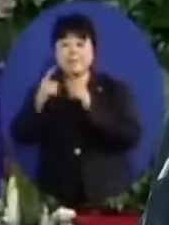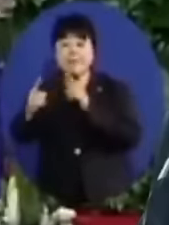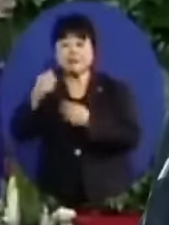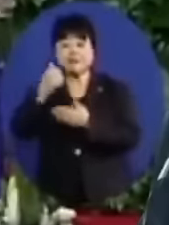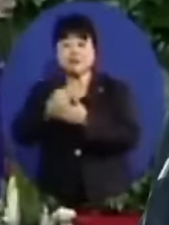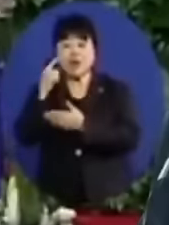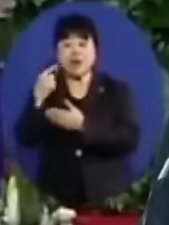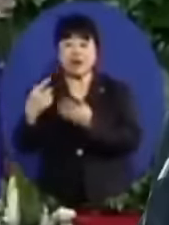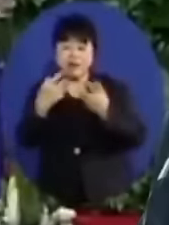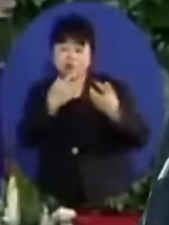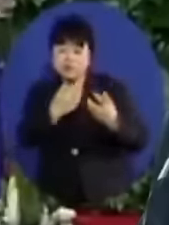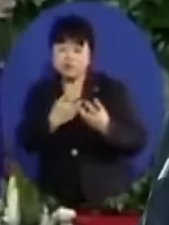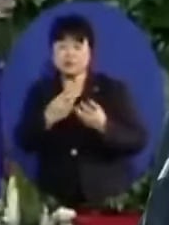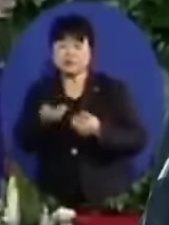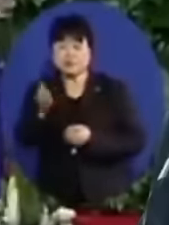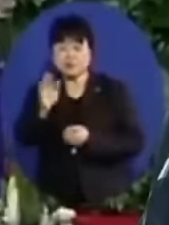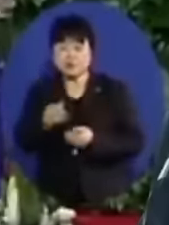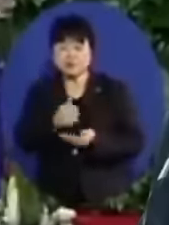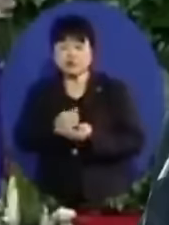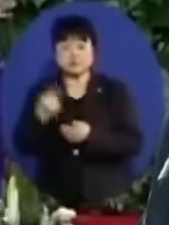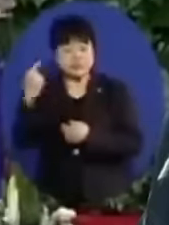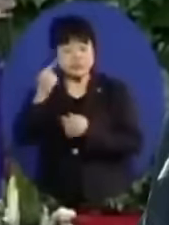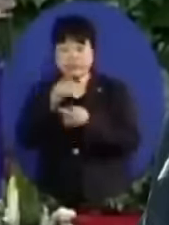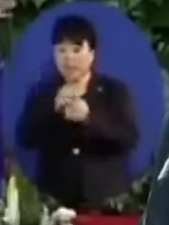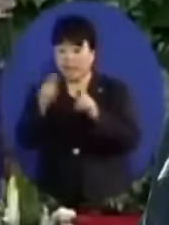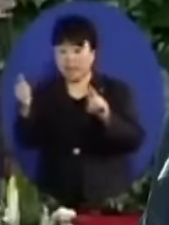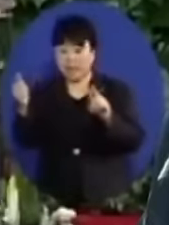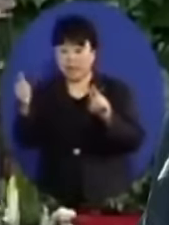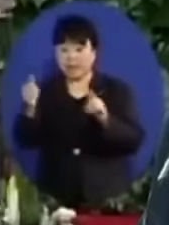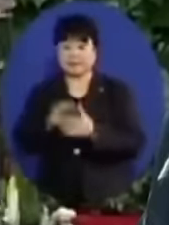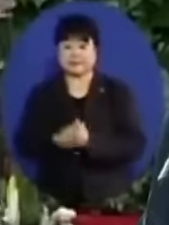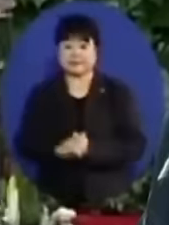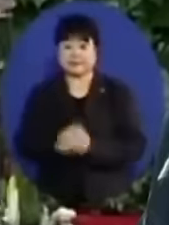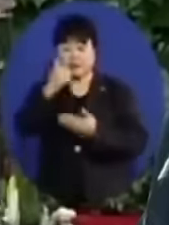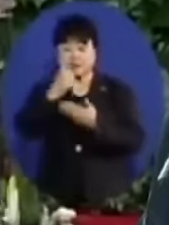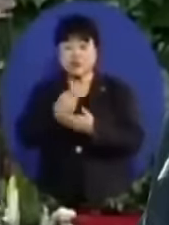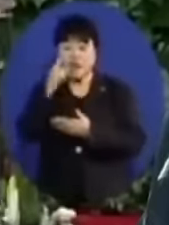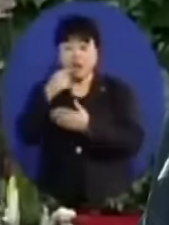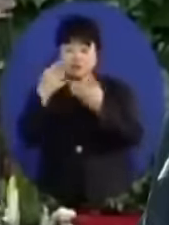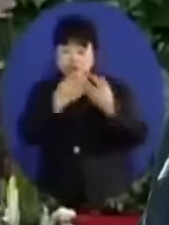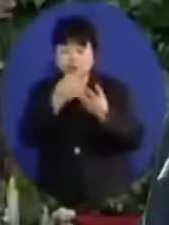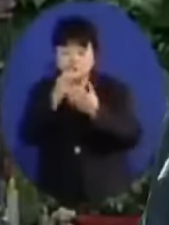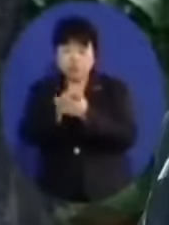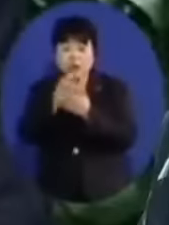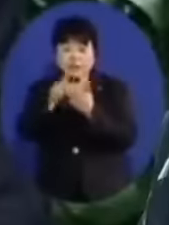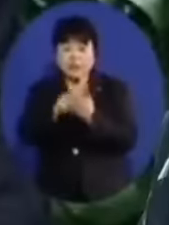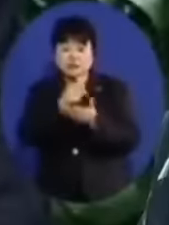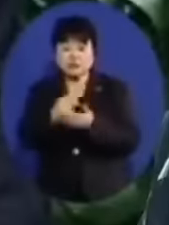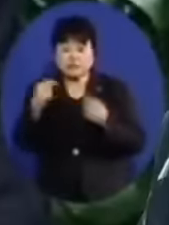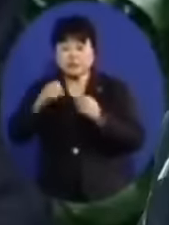죄악을 품었더라면 주께서 듣지 아니하시리라. 죄악을 품고 기도하는데 주님이